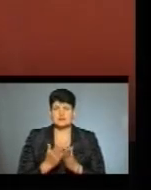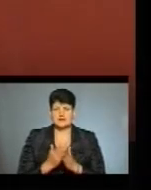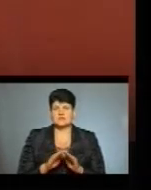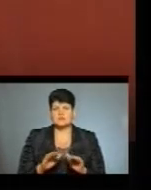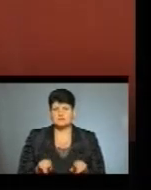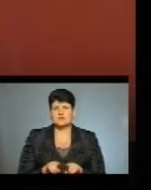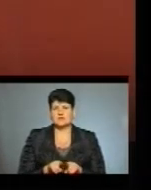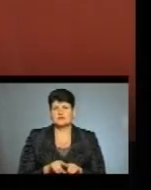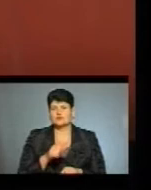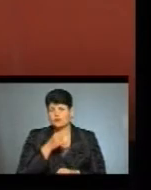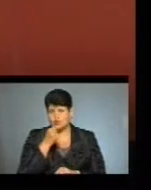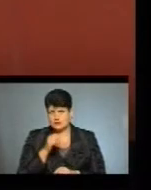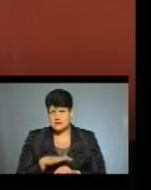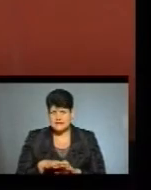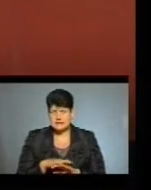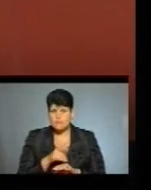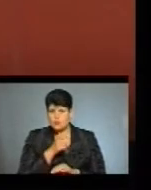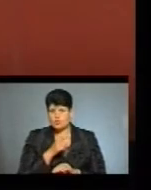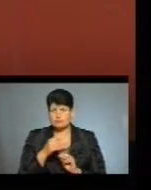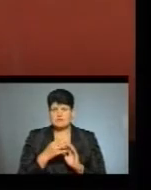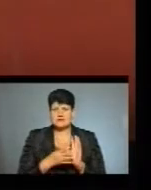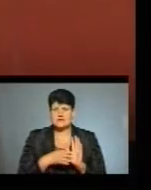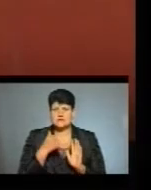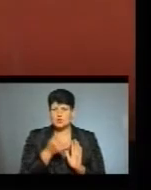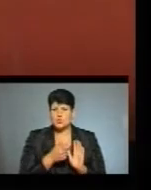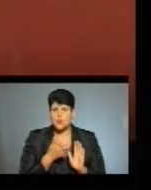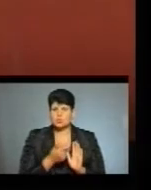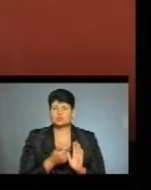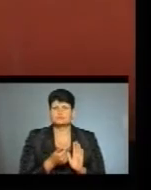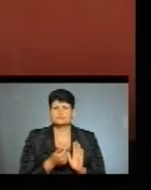і в дорослого населення. Протягом 19-го року